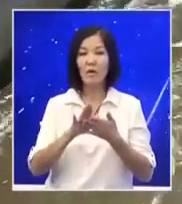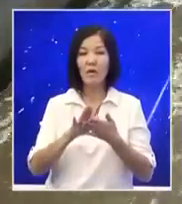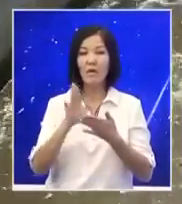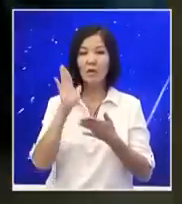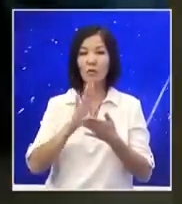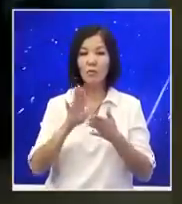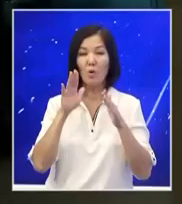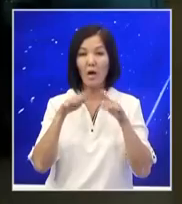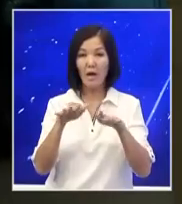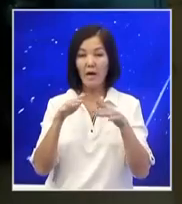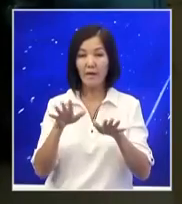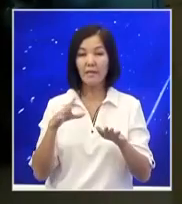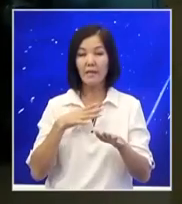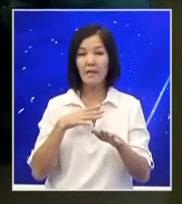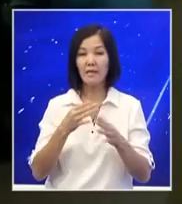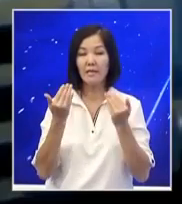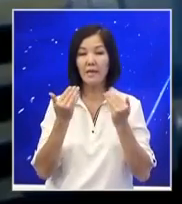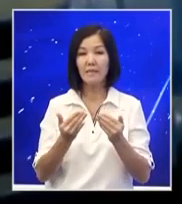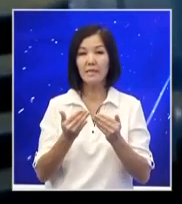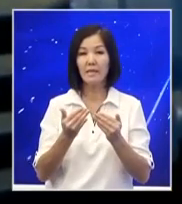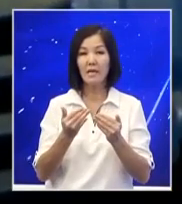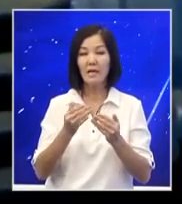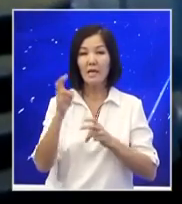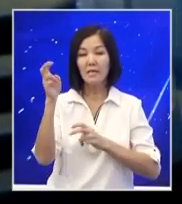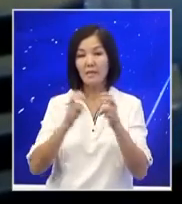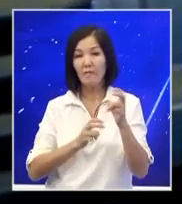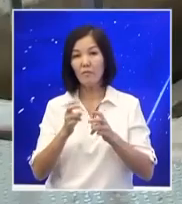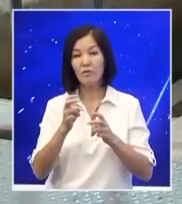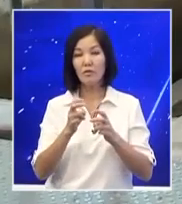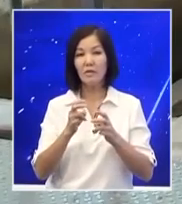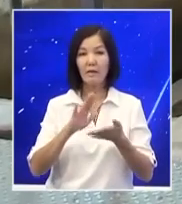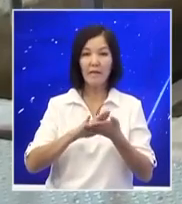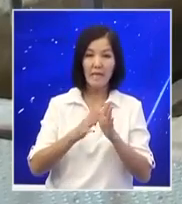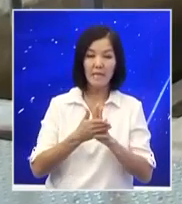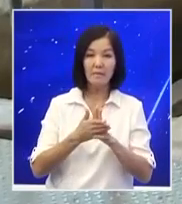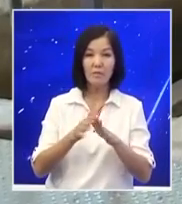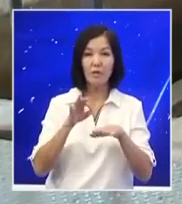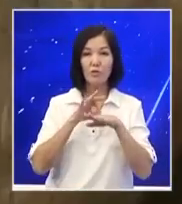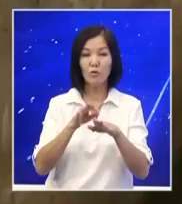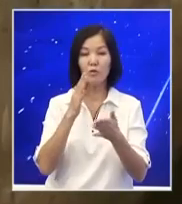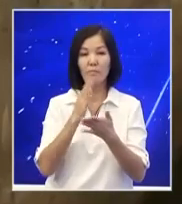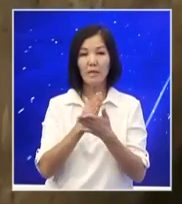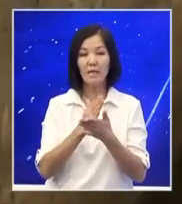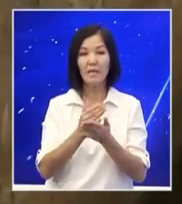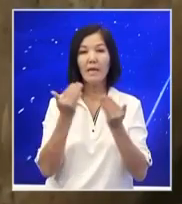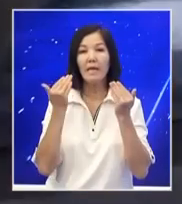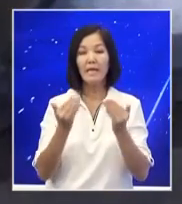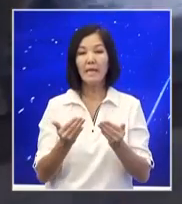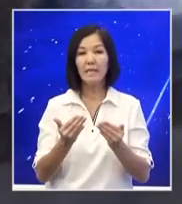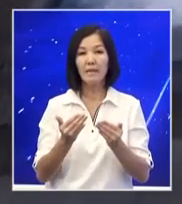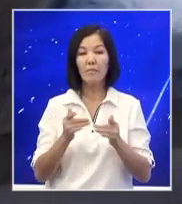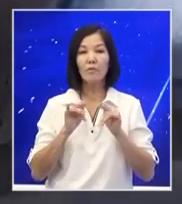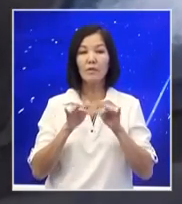Бұл жұмыс қалалық су каналы кәсіпорны мен зауыт арасында жасалған арнайы келісімшарт аясында жүргізіліп келген. Енді бұл